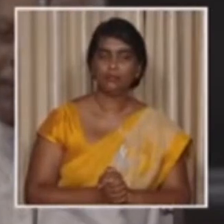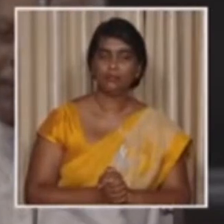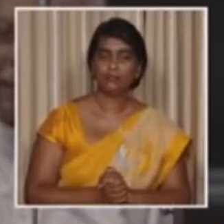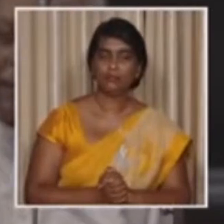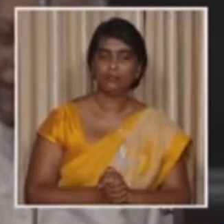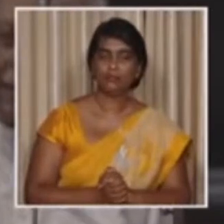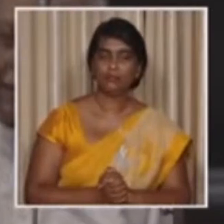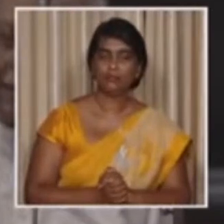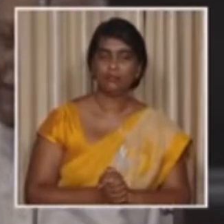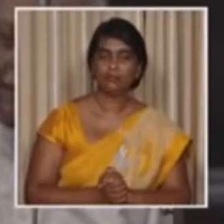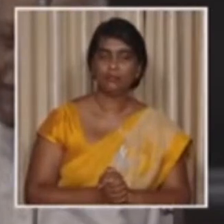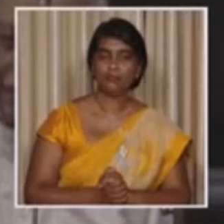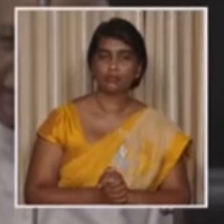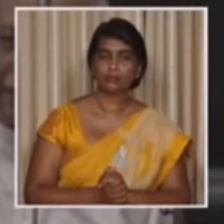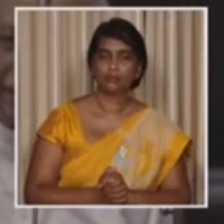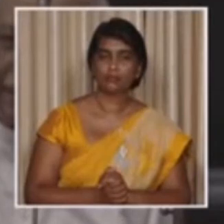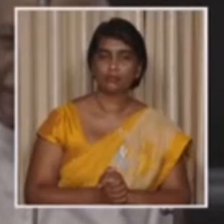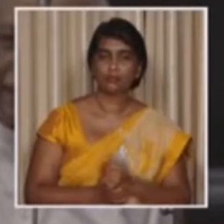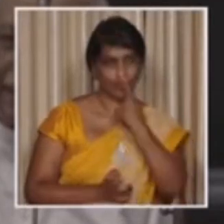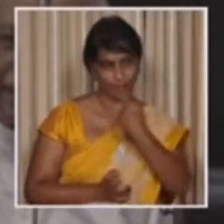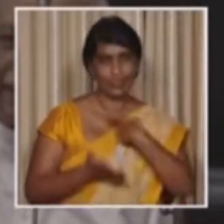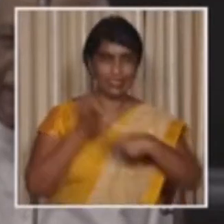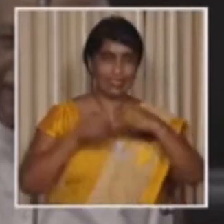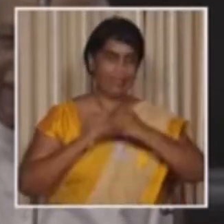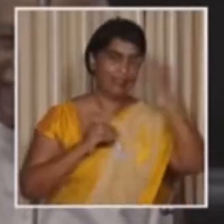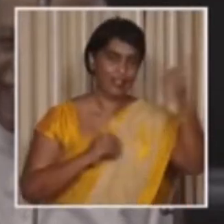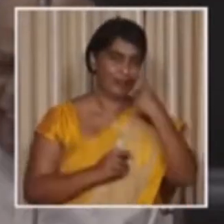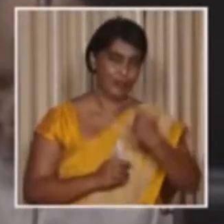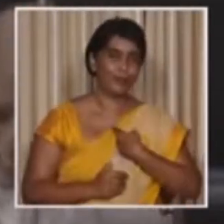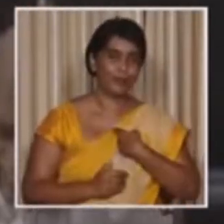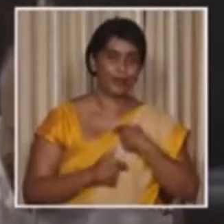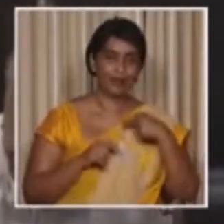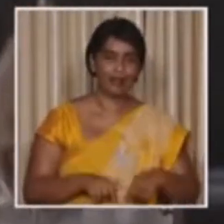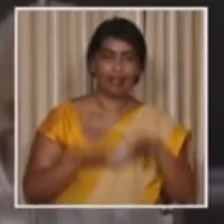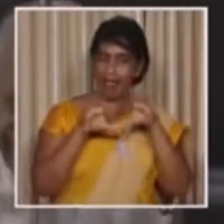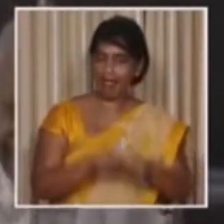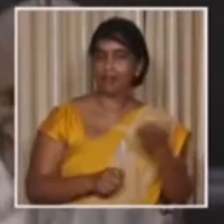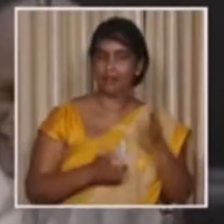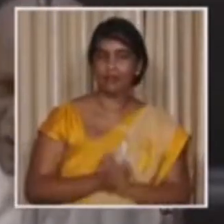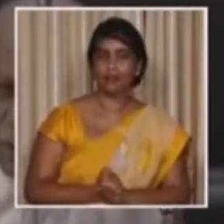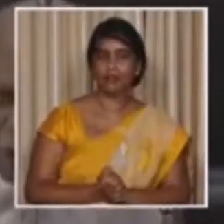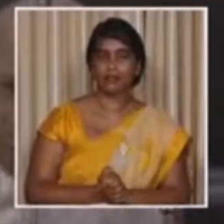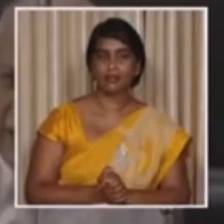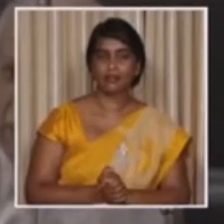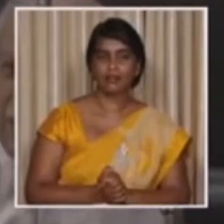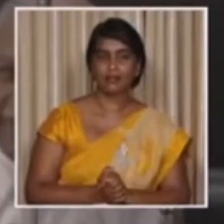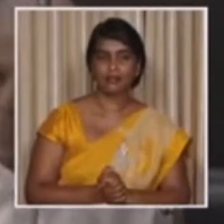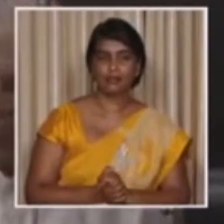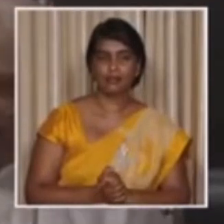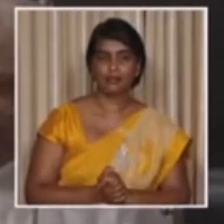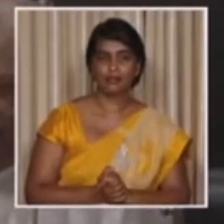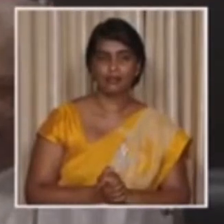මේ ඔබතුමත් කිව්වනේ මට ඡන්දේ කල් දාන්න කියලා. දැන් මේක අල්ලගෙන ඉන්නේ.